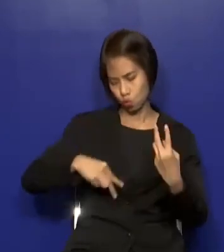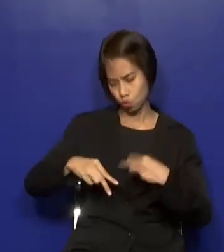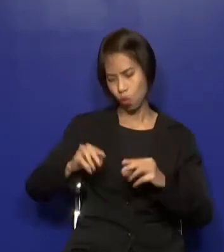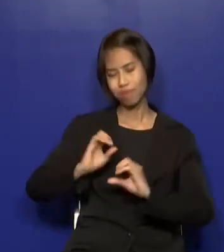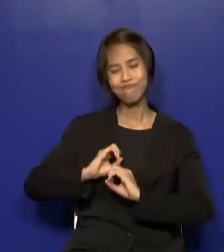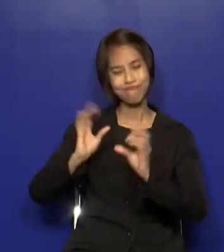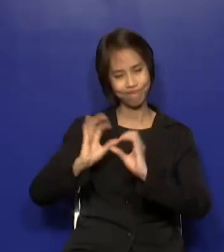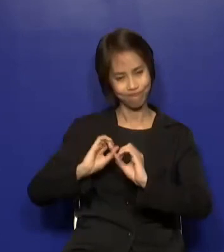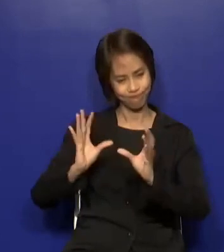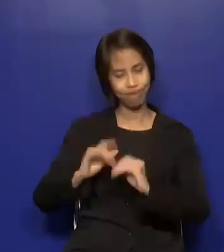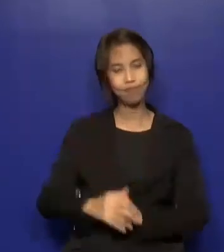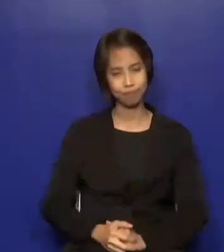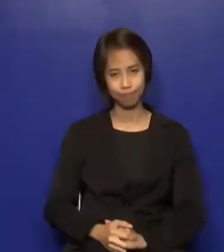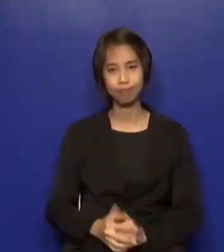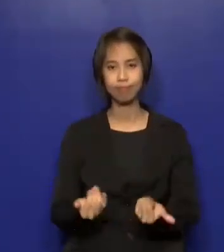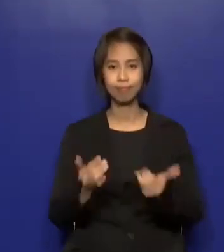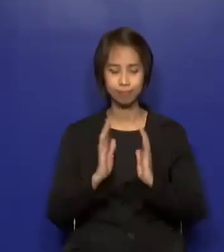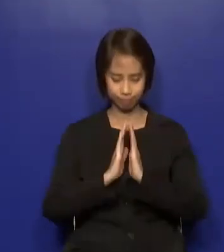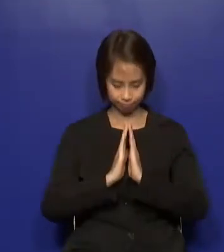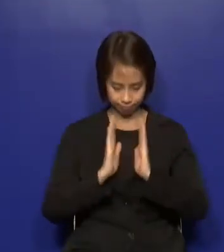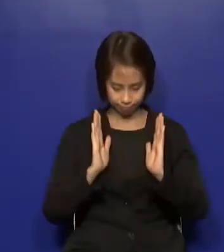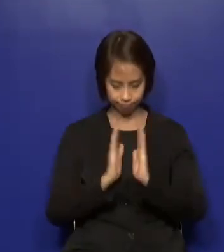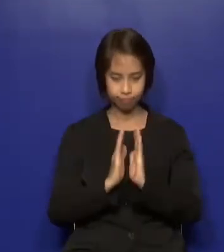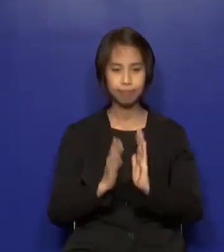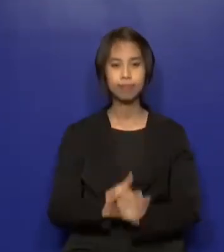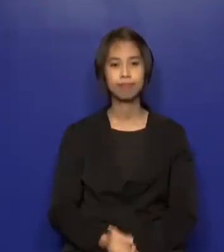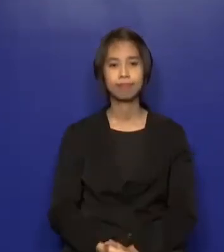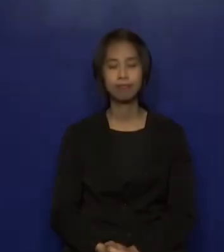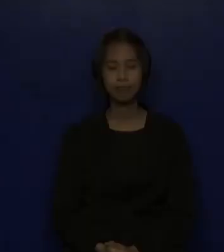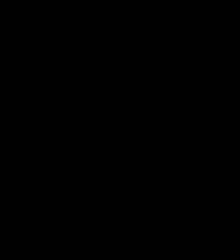างจะสูงมากขอบพระคุณค่ะ ครับขอบคุณครับ